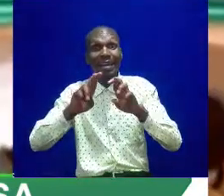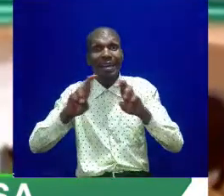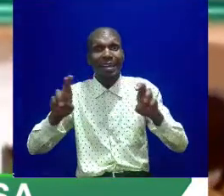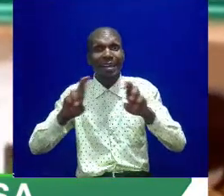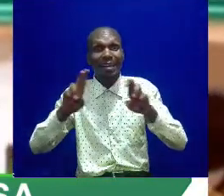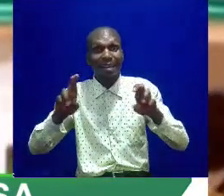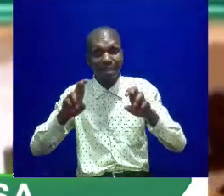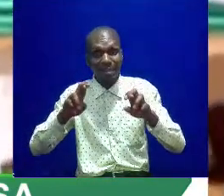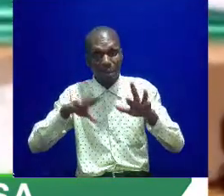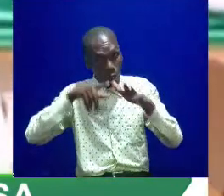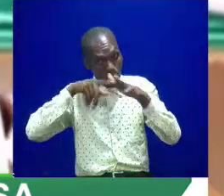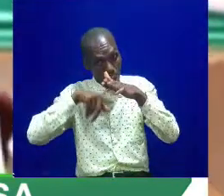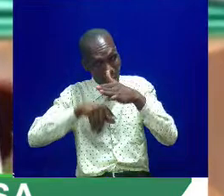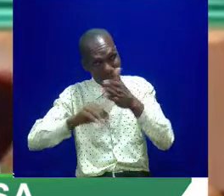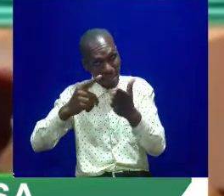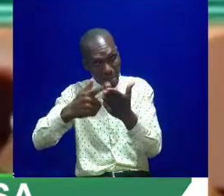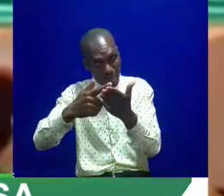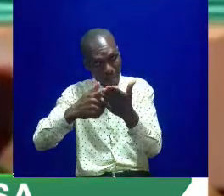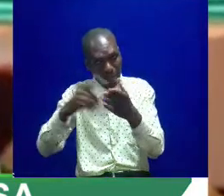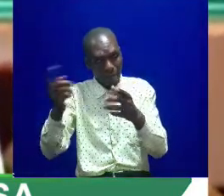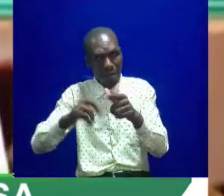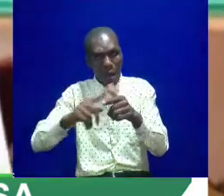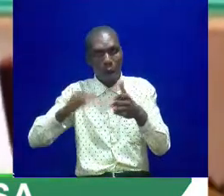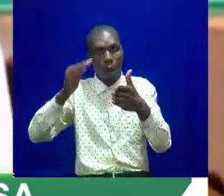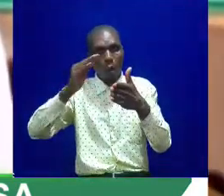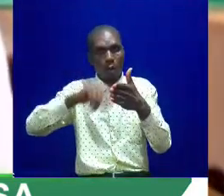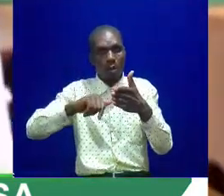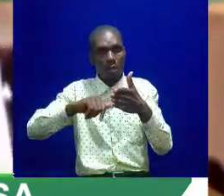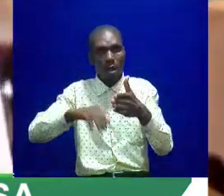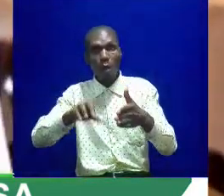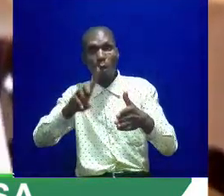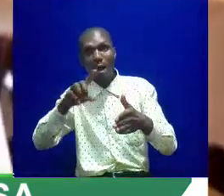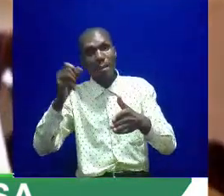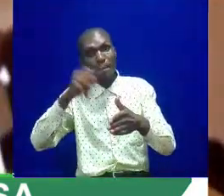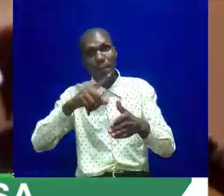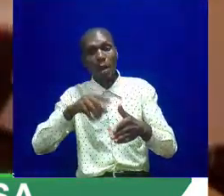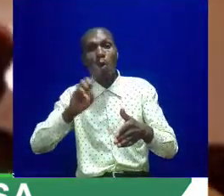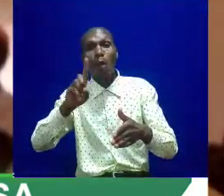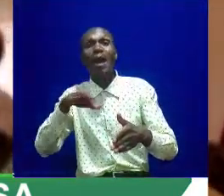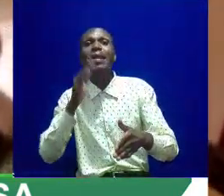bill ya kuleta kitu naita one man one shilling.